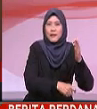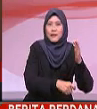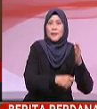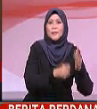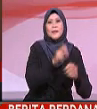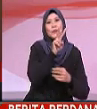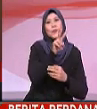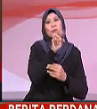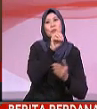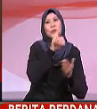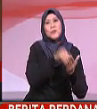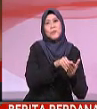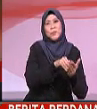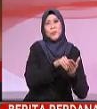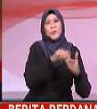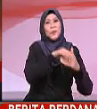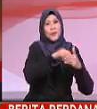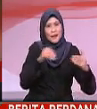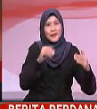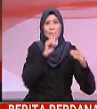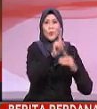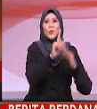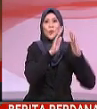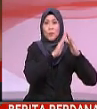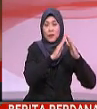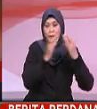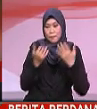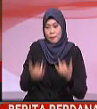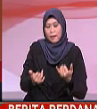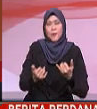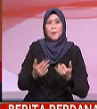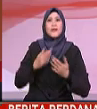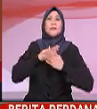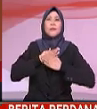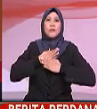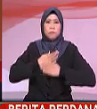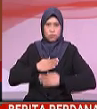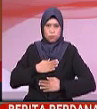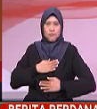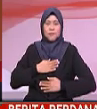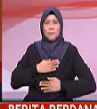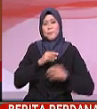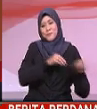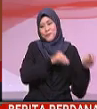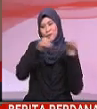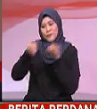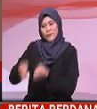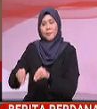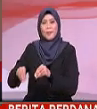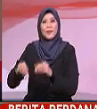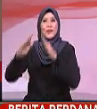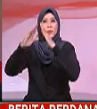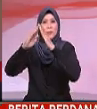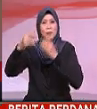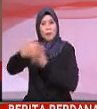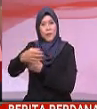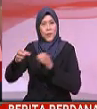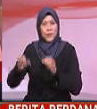lebih RM20,000 seunit, kini mereka boleh menarik nafas lega dengan berpindah ke Razak Mas